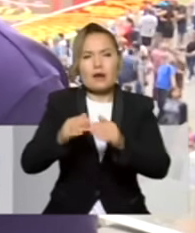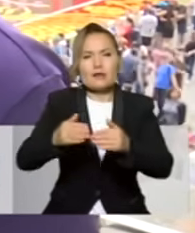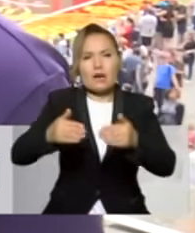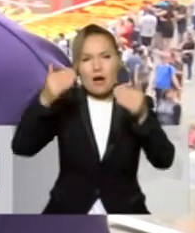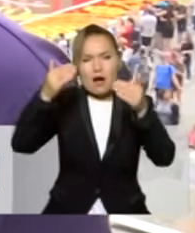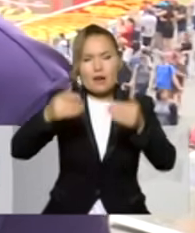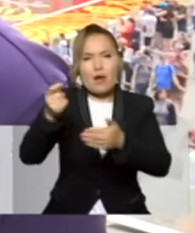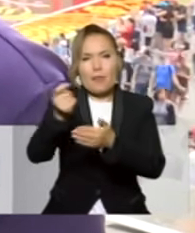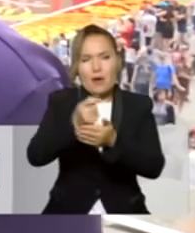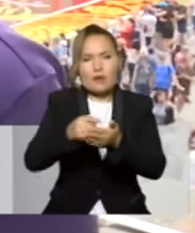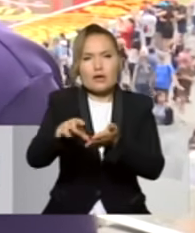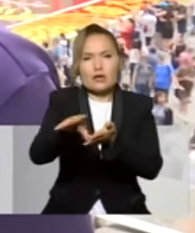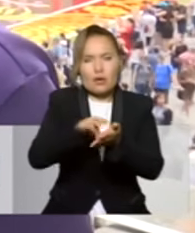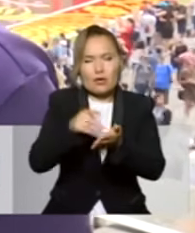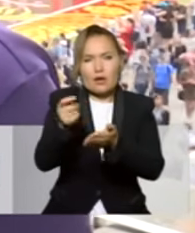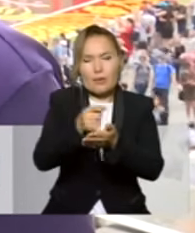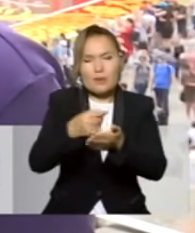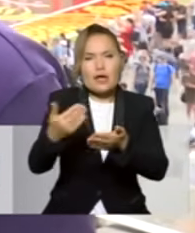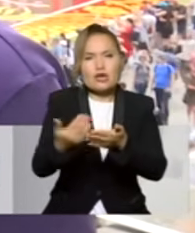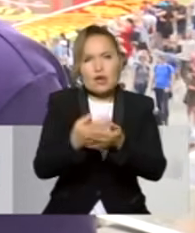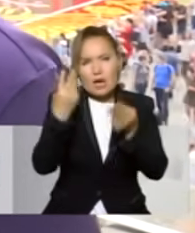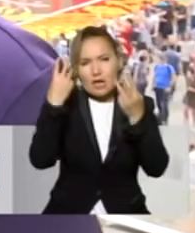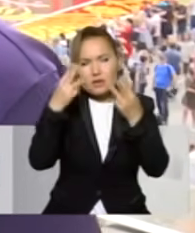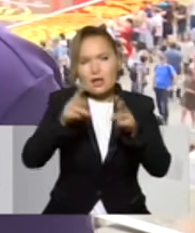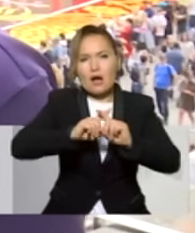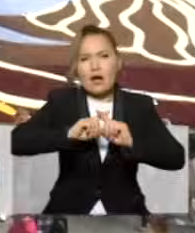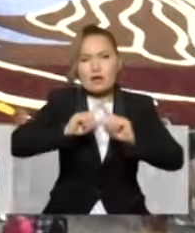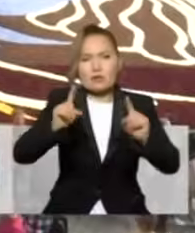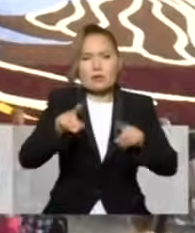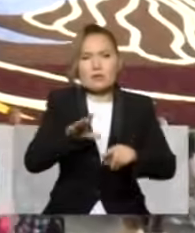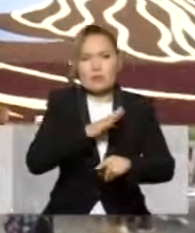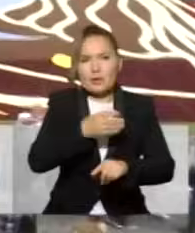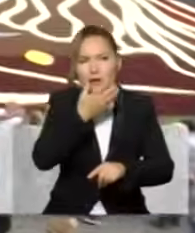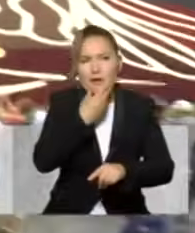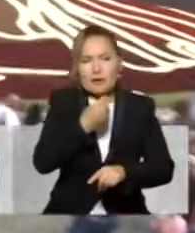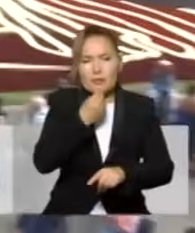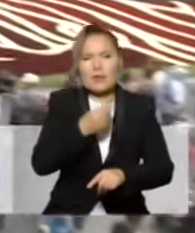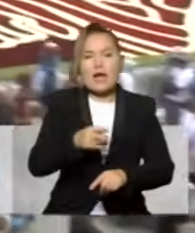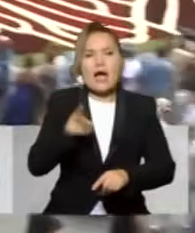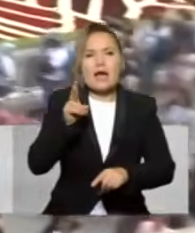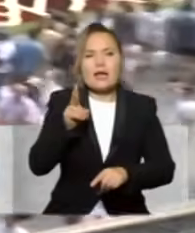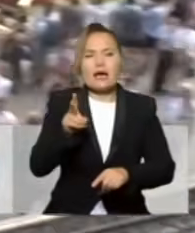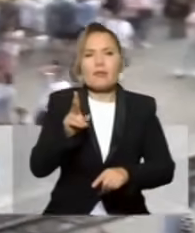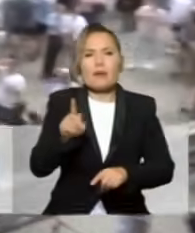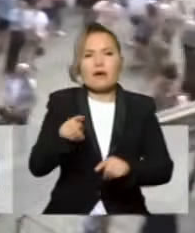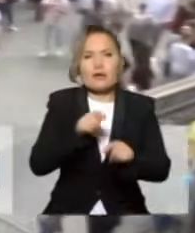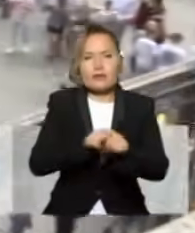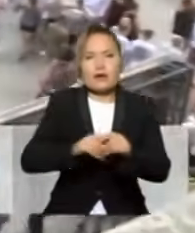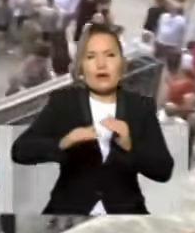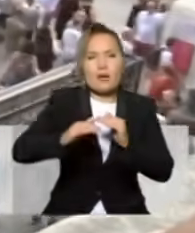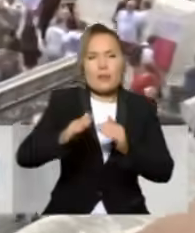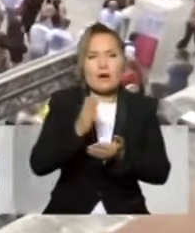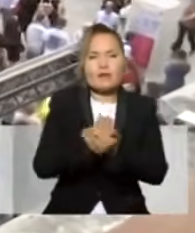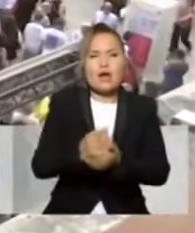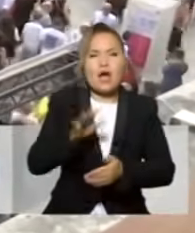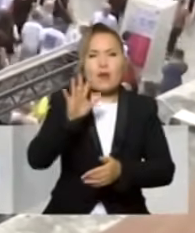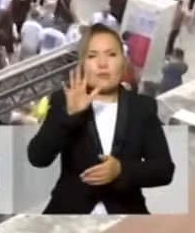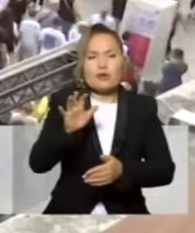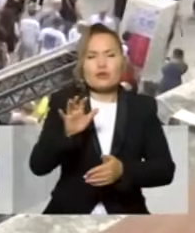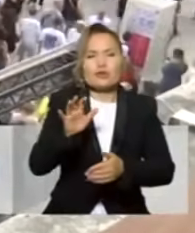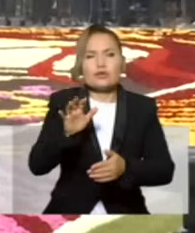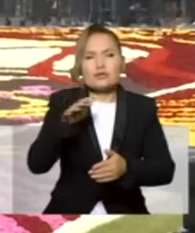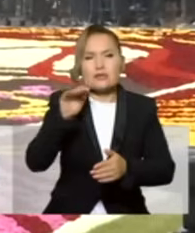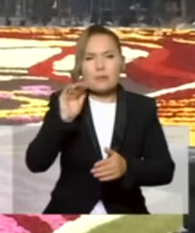соны кілемнің бетіне түсірді. Жаңа стиль, жаңашылдық болсын дедік. 2000 шаршы метр жерге кілем төсеуге 500 мың нарғыз гүл